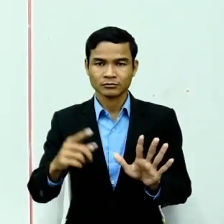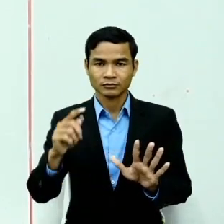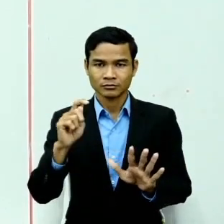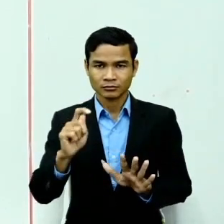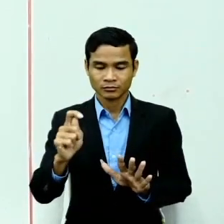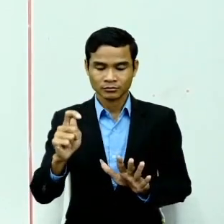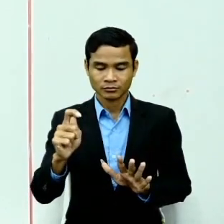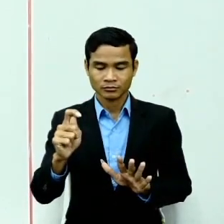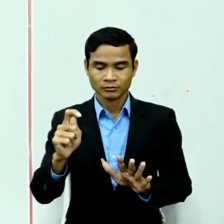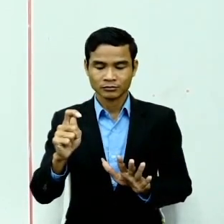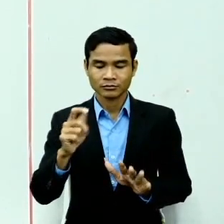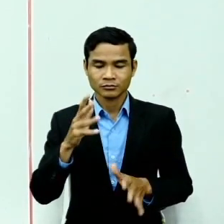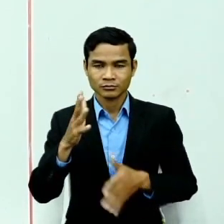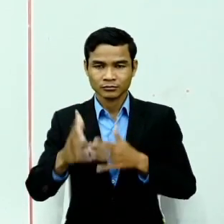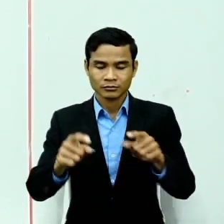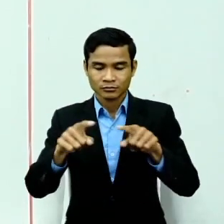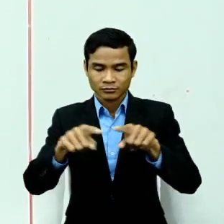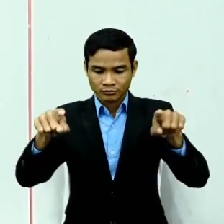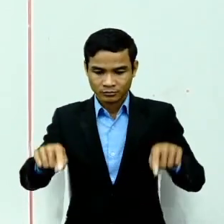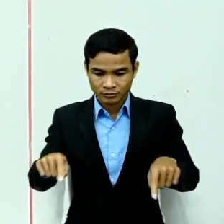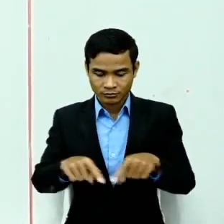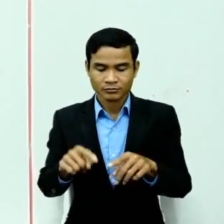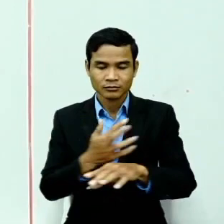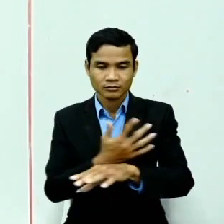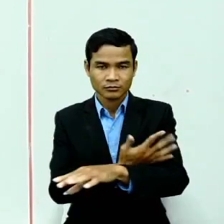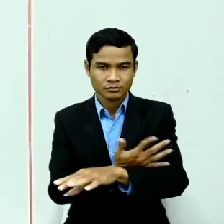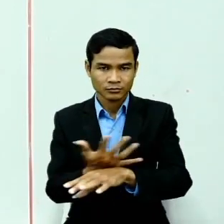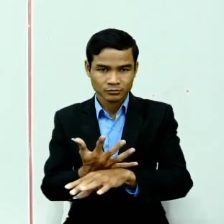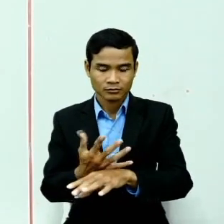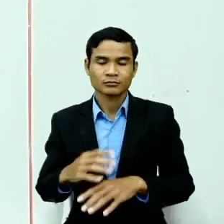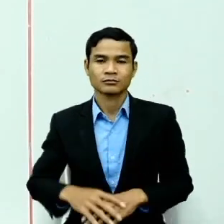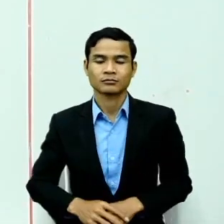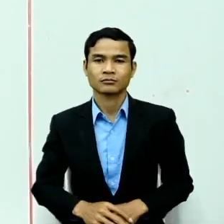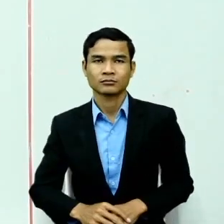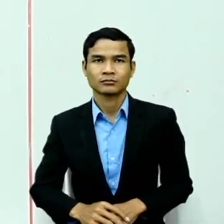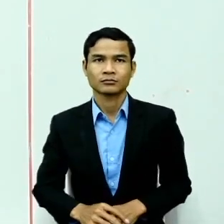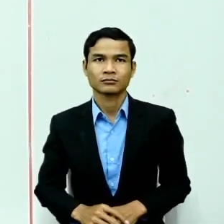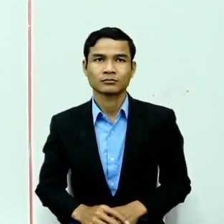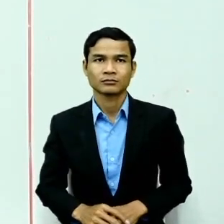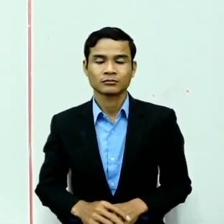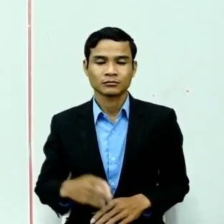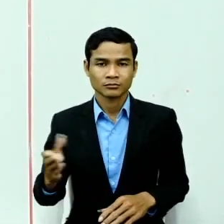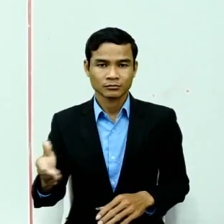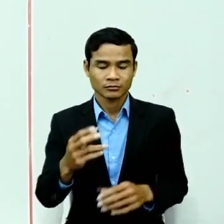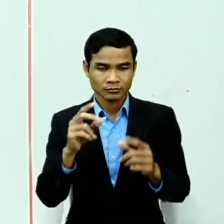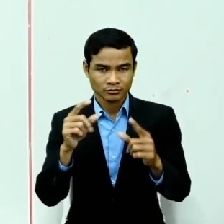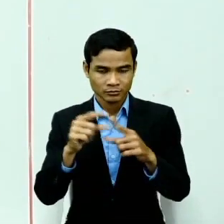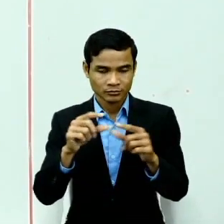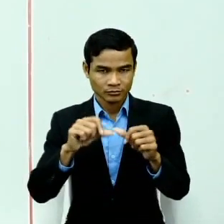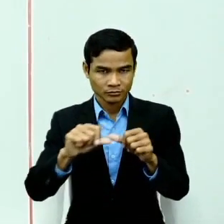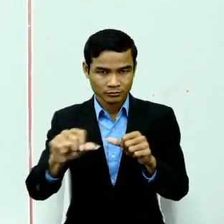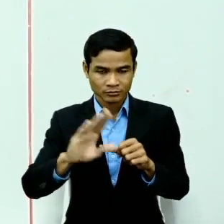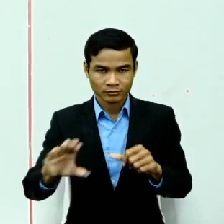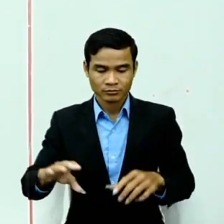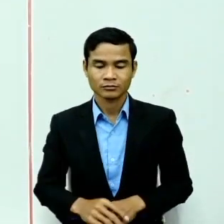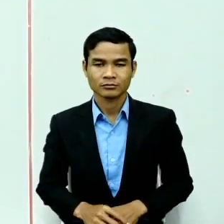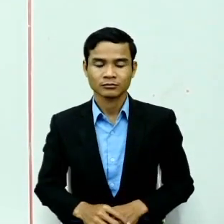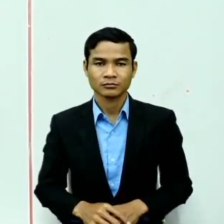rố cả chom cả chà bị bàn tó con